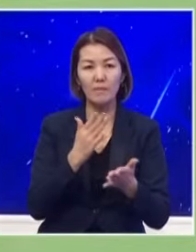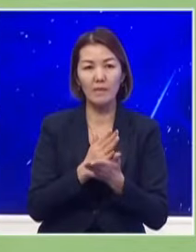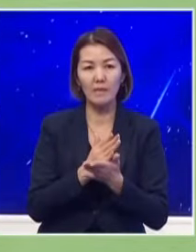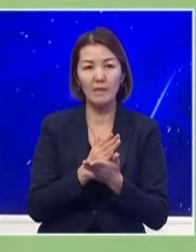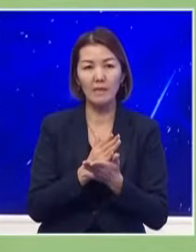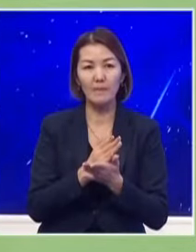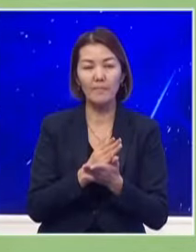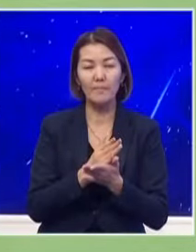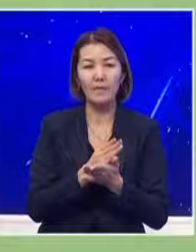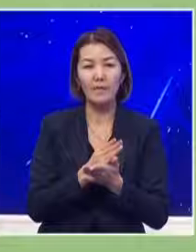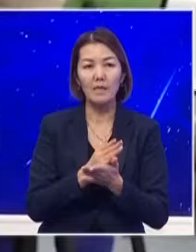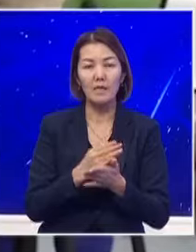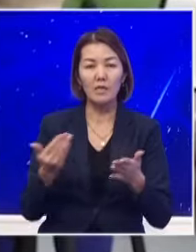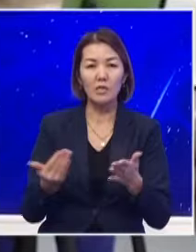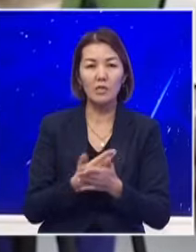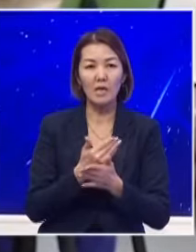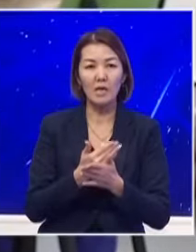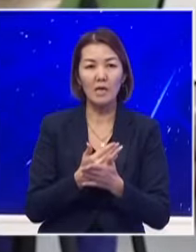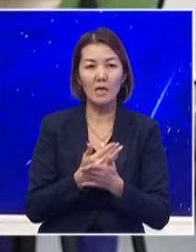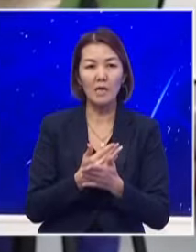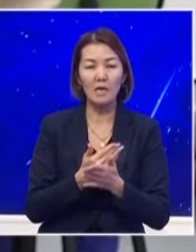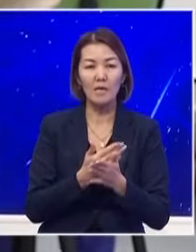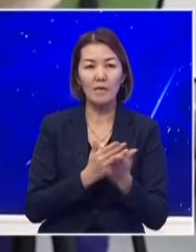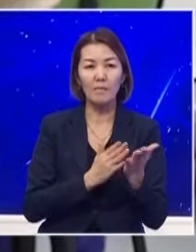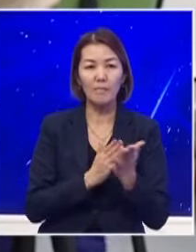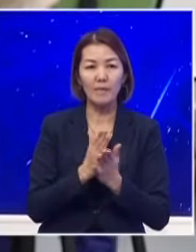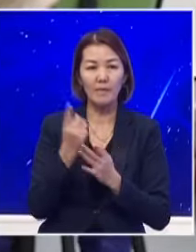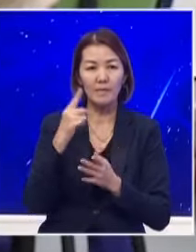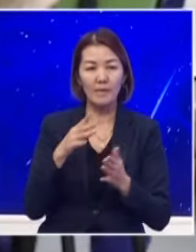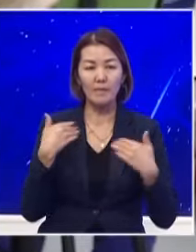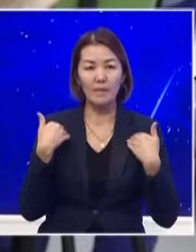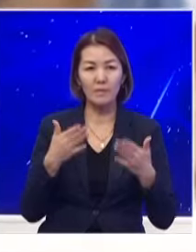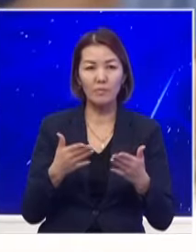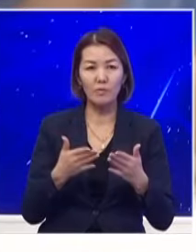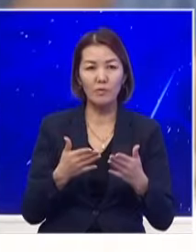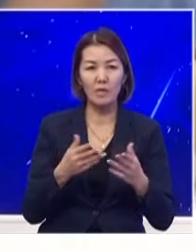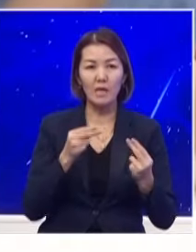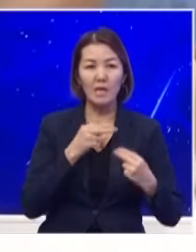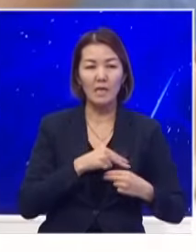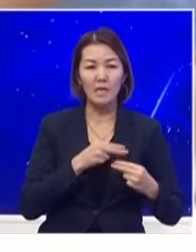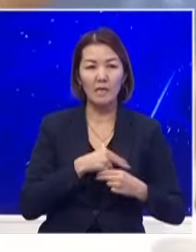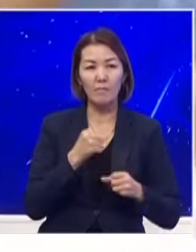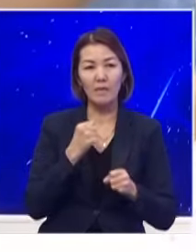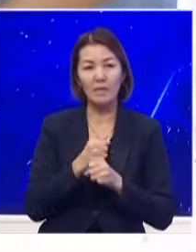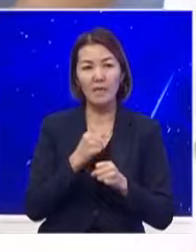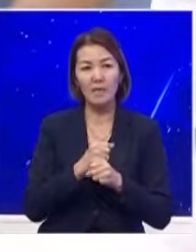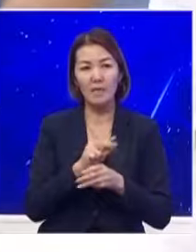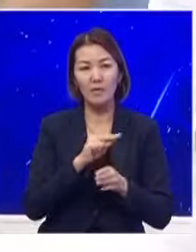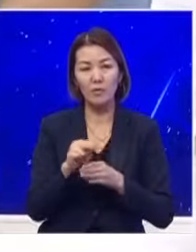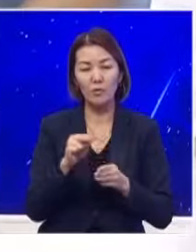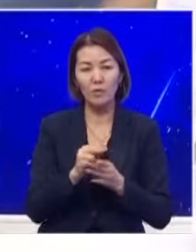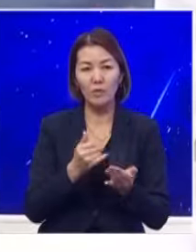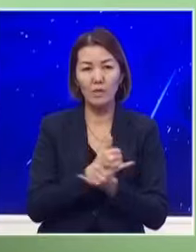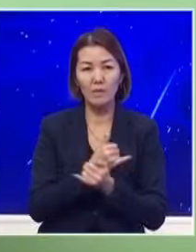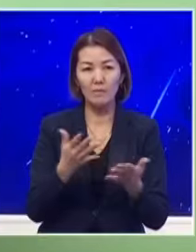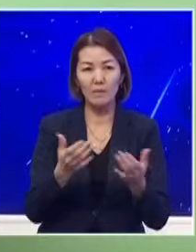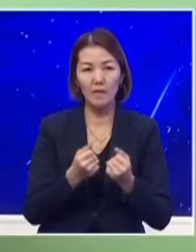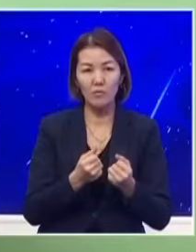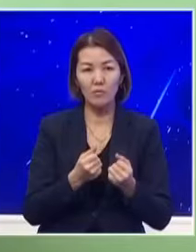Меруерт келгелі орталықта жаңа леп пайда болды. Оның бастамасы бойынша мұнда еңбек дағдыларын дамытуға, қызмет алушыларды